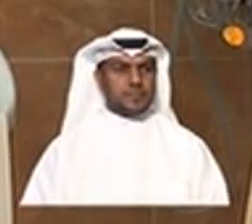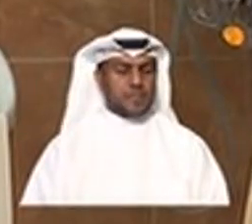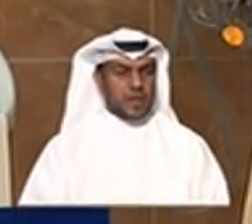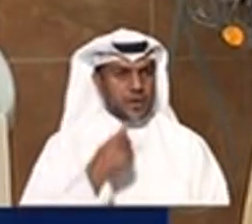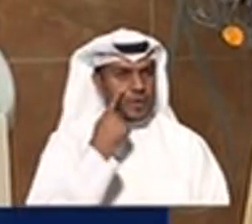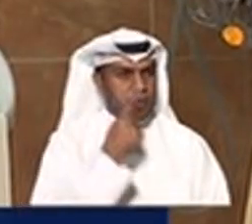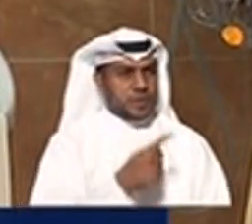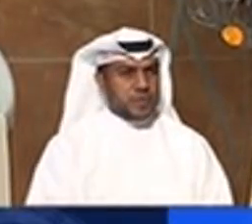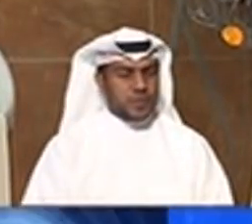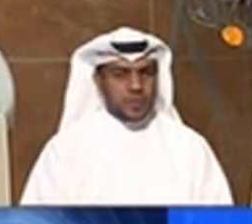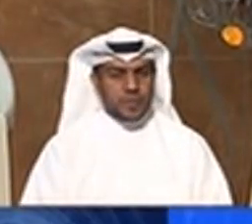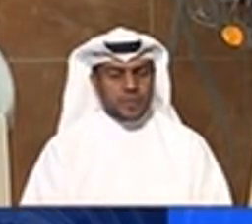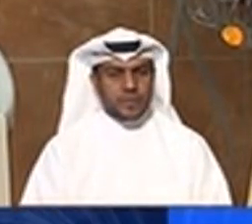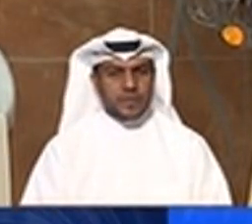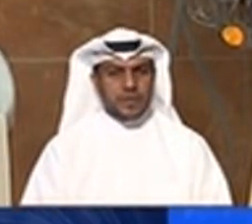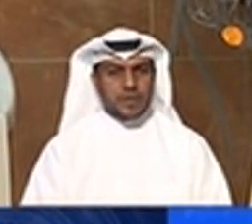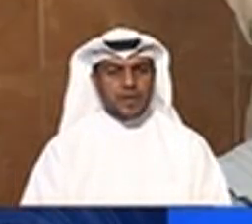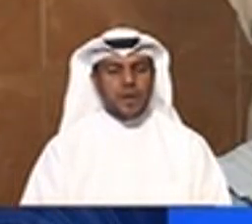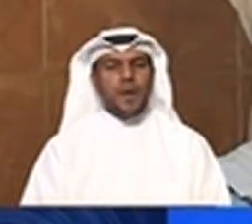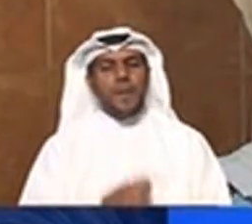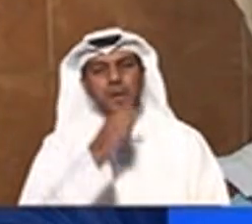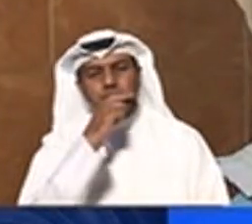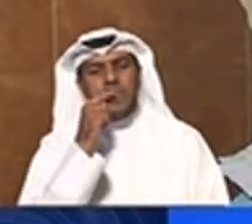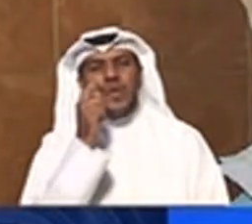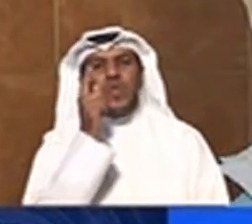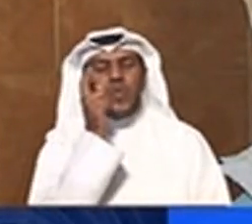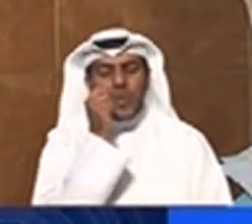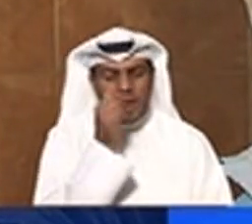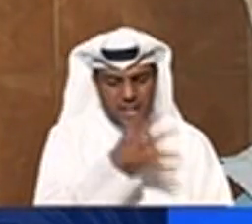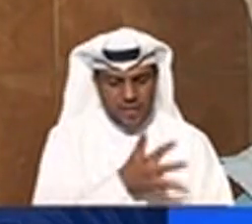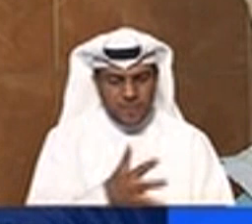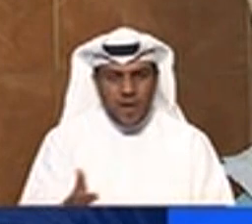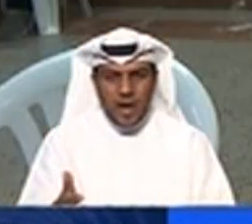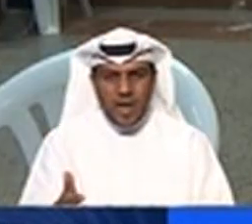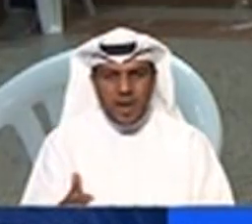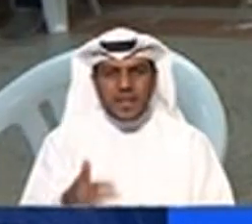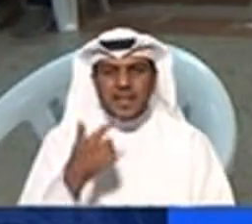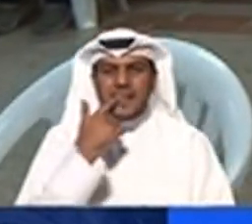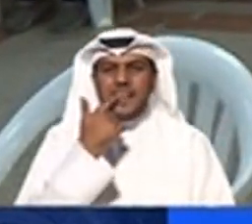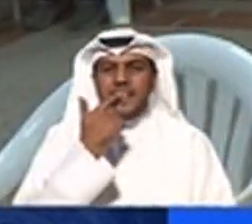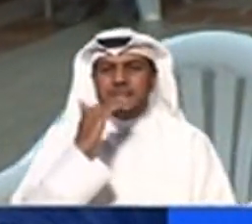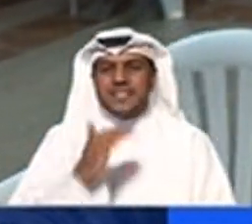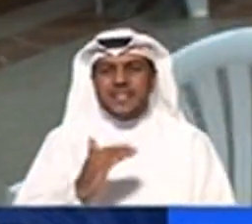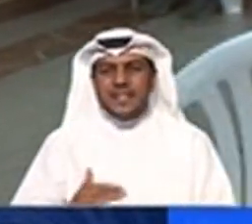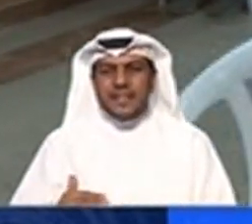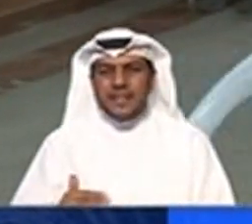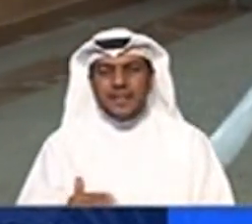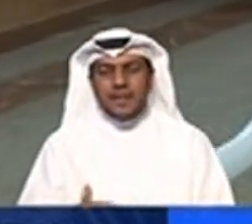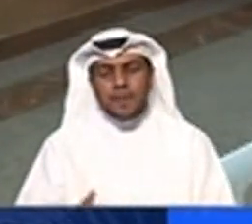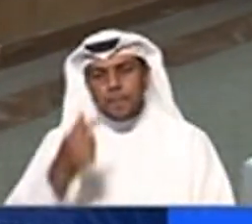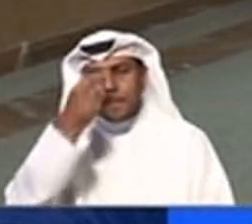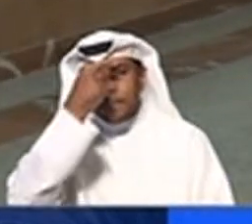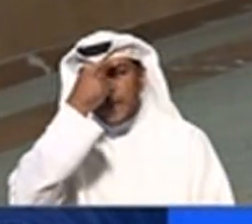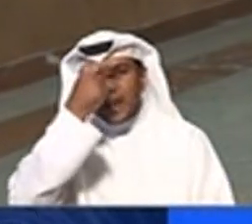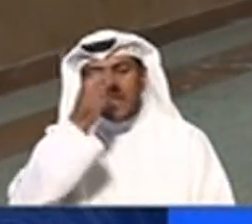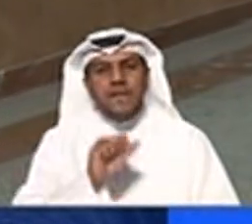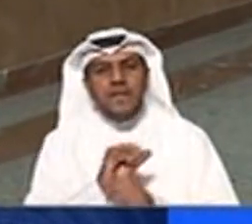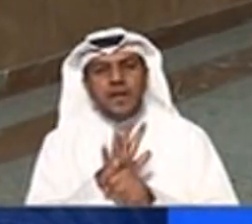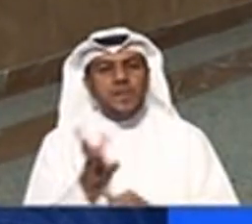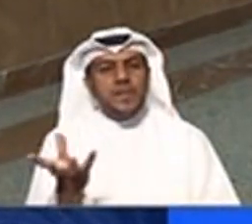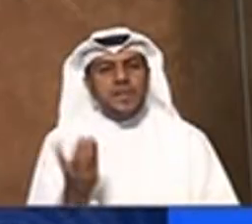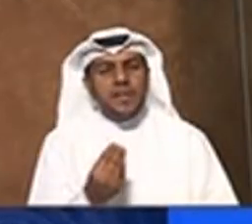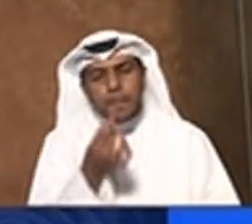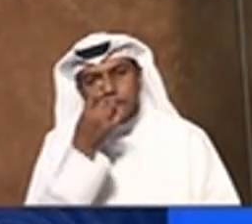أعداد قليلة جدا لا تتعدى 8 حالات وفيات في البلاد من الأطفال جراء إصابتهم بالفيروس